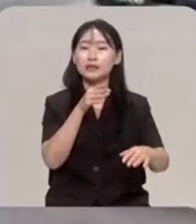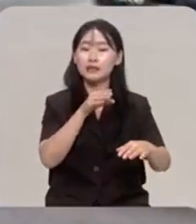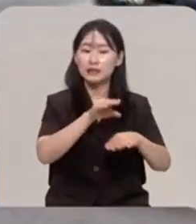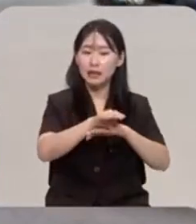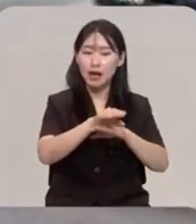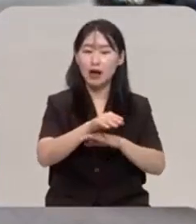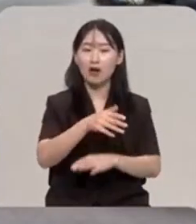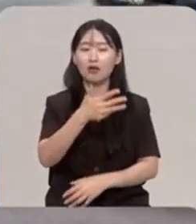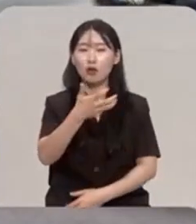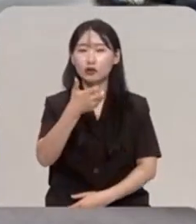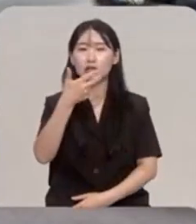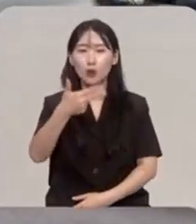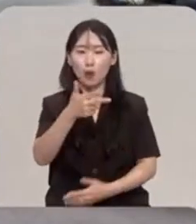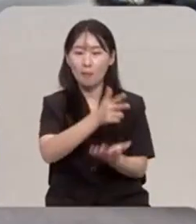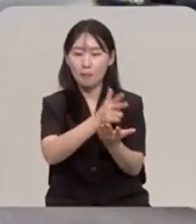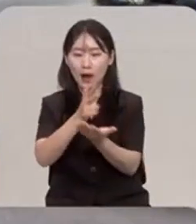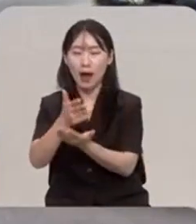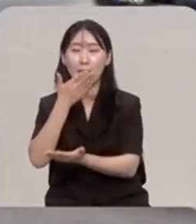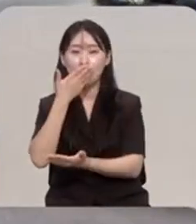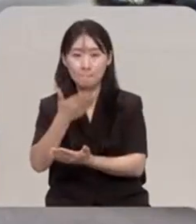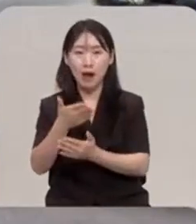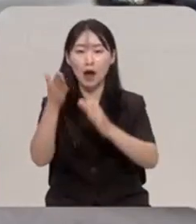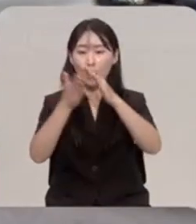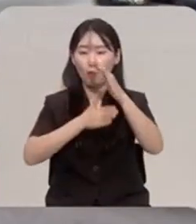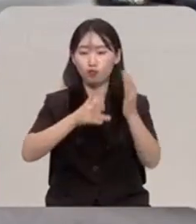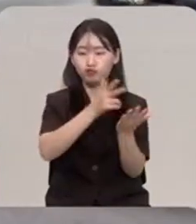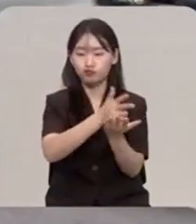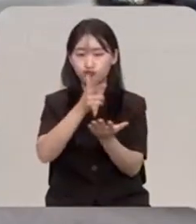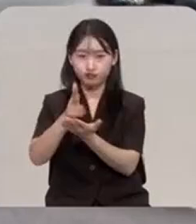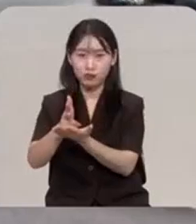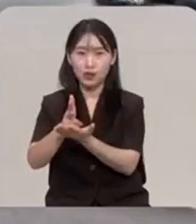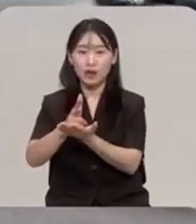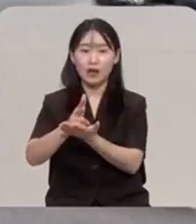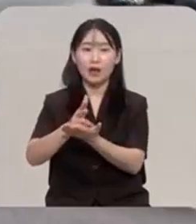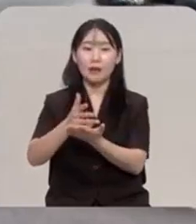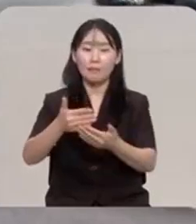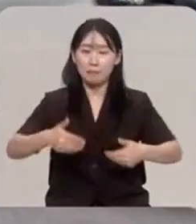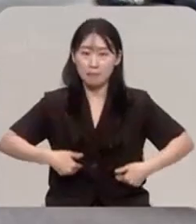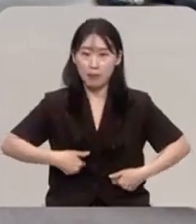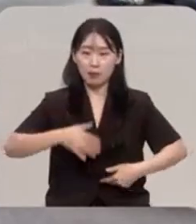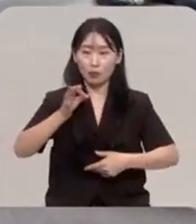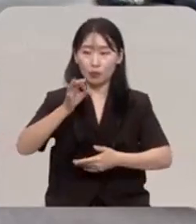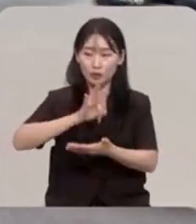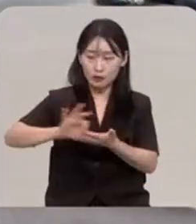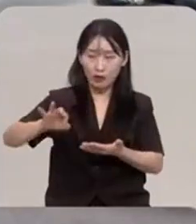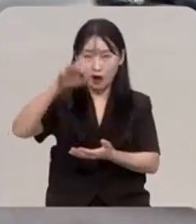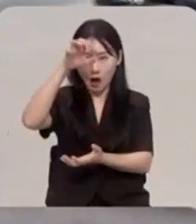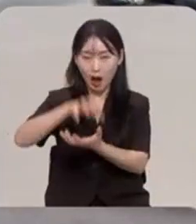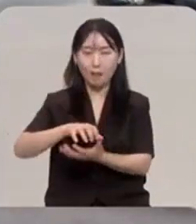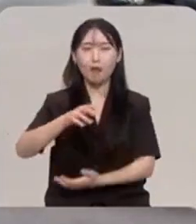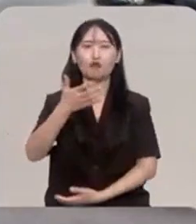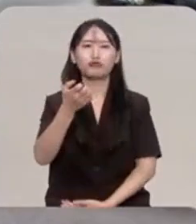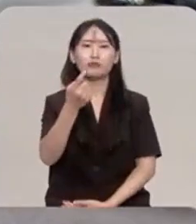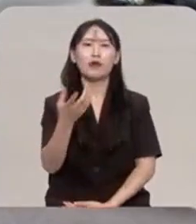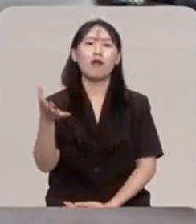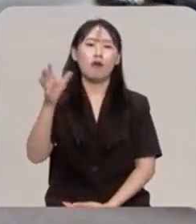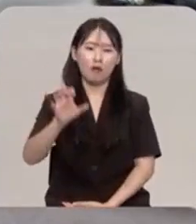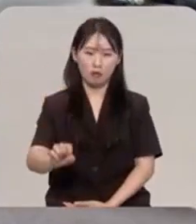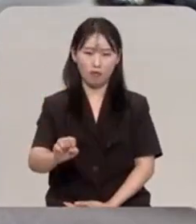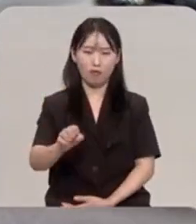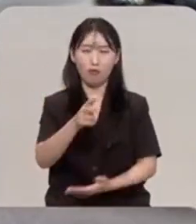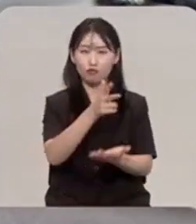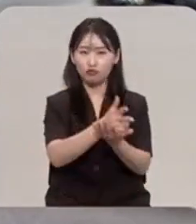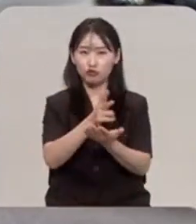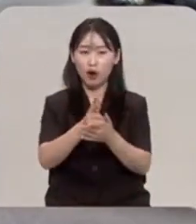주차할 수 있는 공영주차장 두고 조성을 위해 드린 돈은 모두 91억 원입니다 주차장 한 면당 1억 원이 넘는